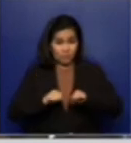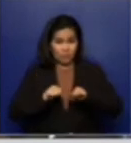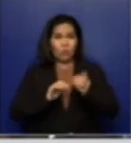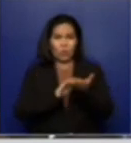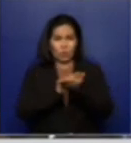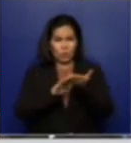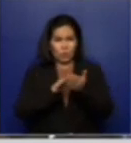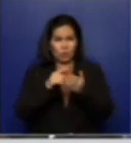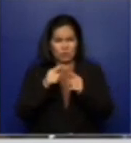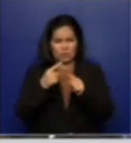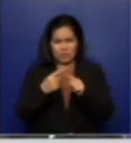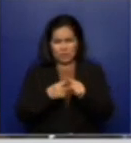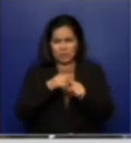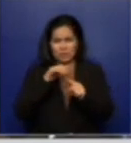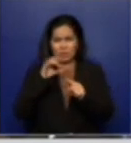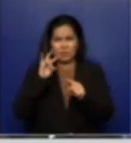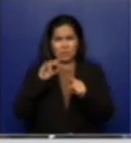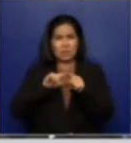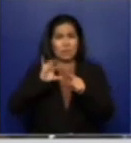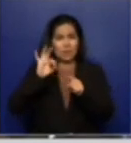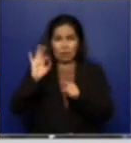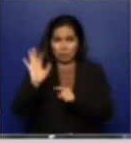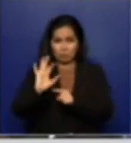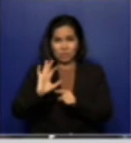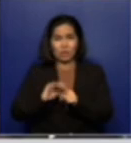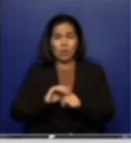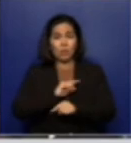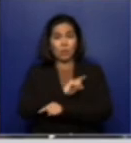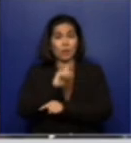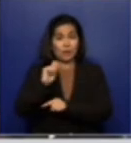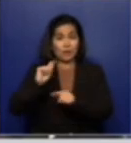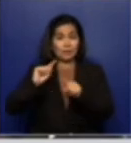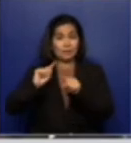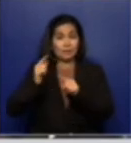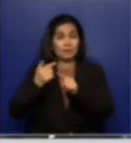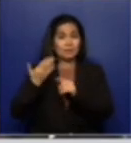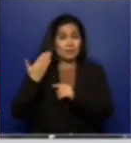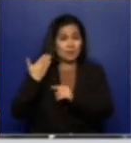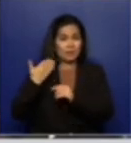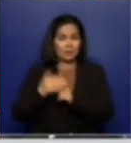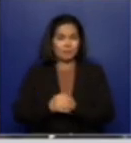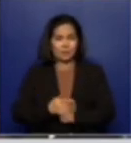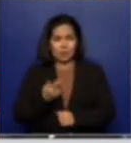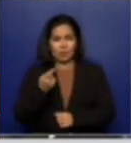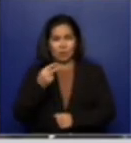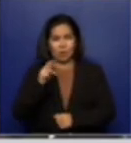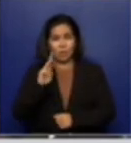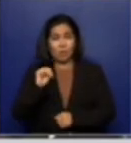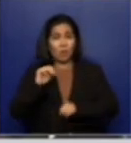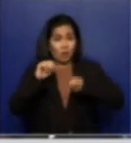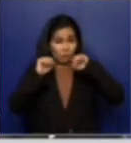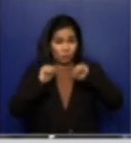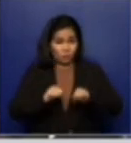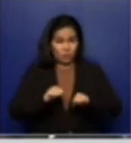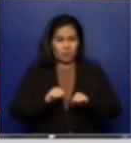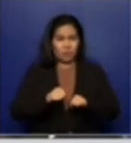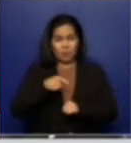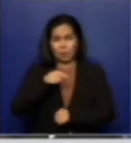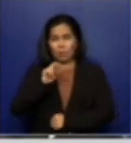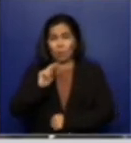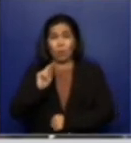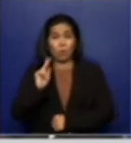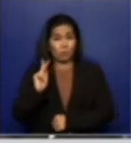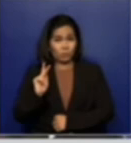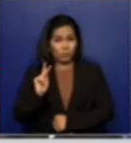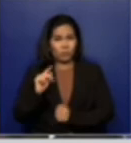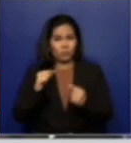ทษนะครับไม่ใช่9กรกฎาคมเป็นวันอังคารที่ผ่านมาครม.ได้อนุมัติหลักการร่างพระราชกฤษฎี